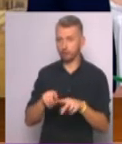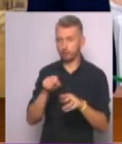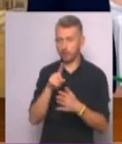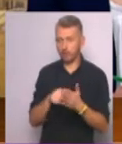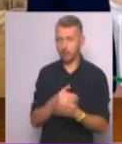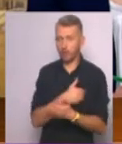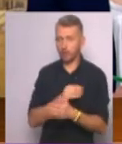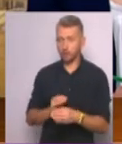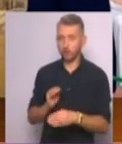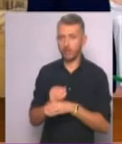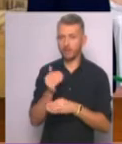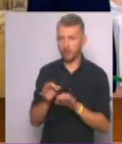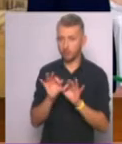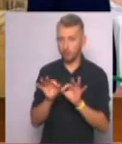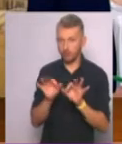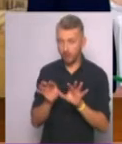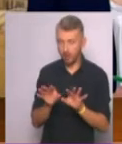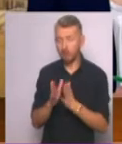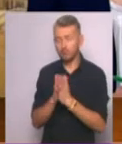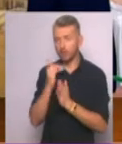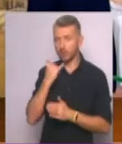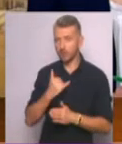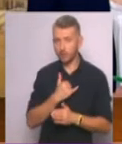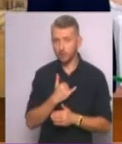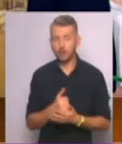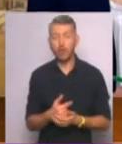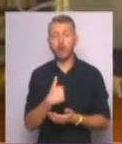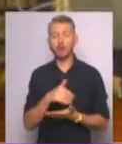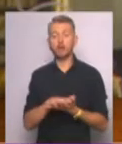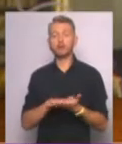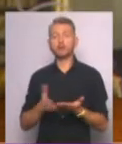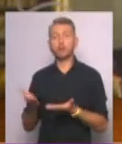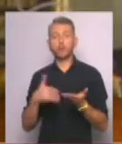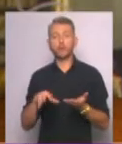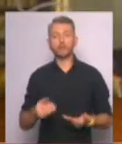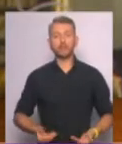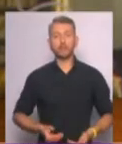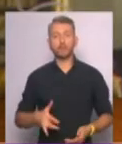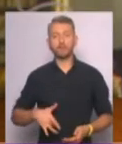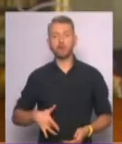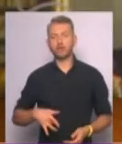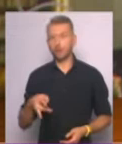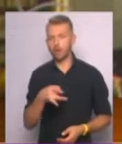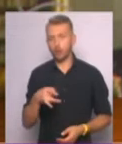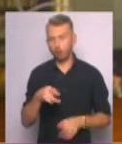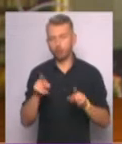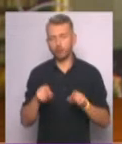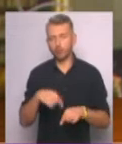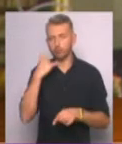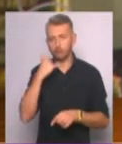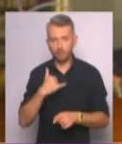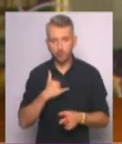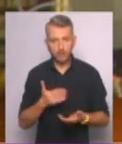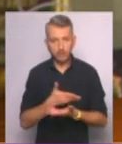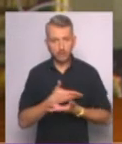також додати ваш коментар. Тому, будь ласка, долучайтеся. Я ж надалі запрошую всіх жителів Печерського району так само долучатися до